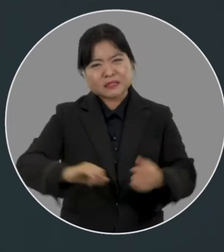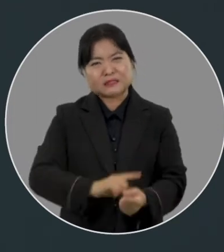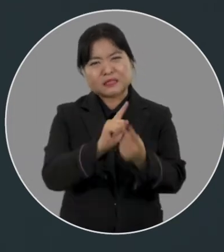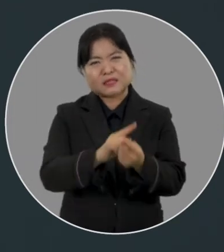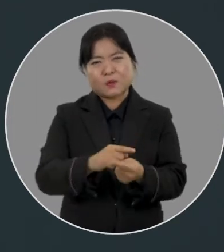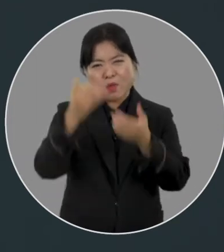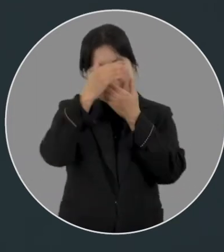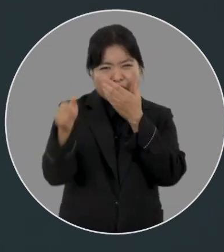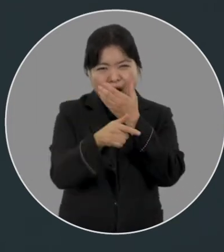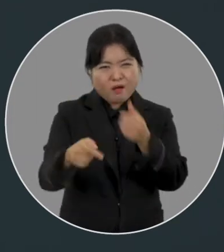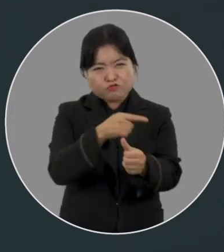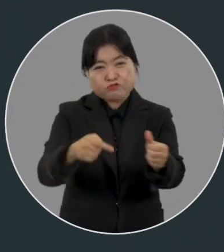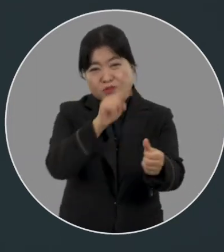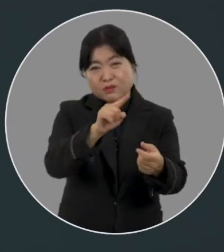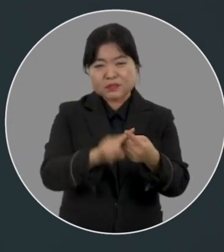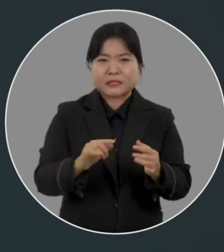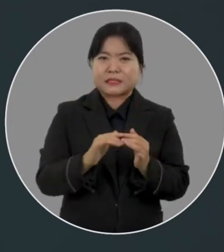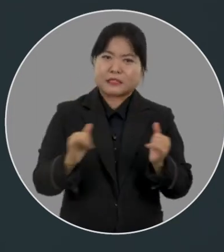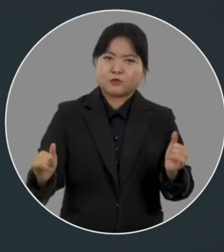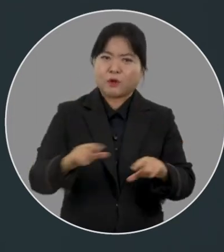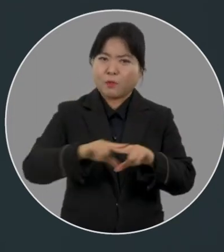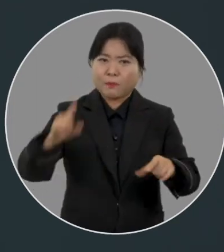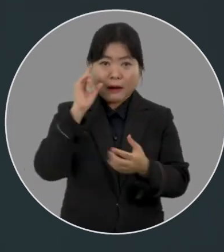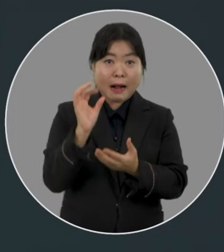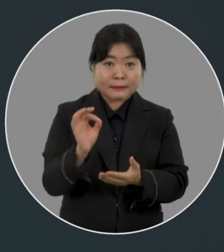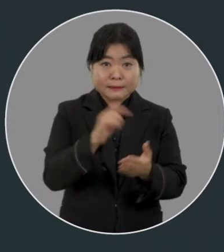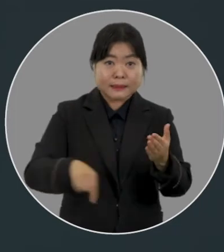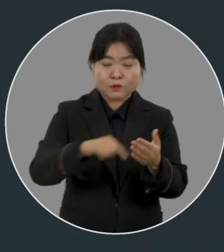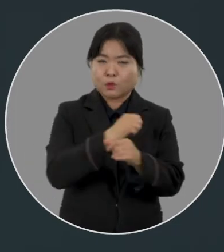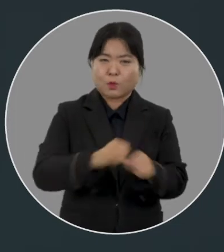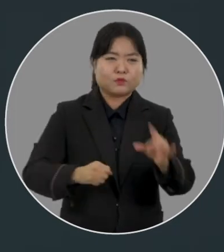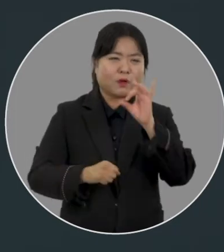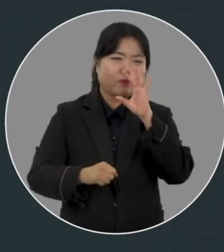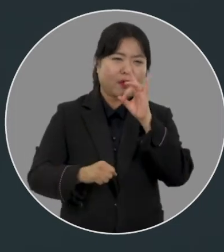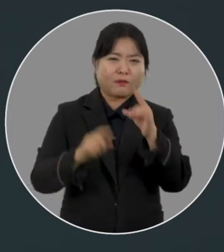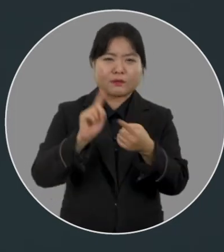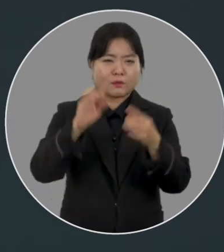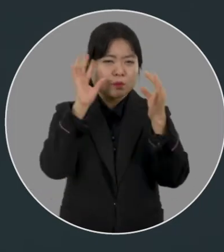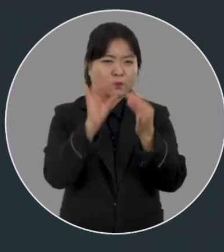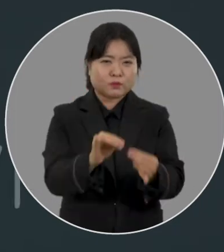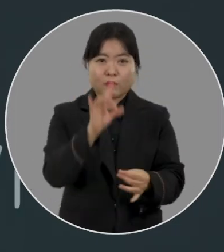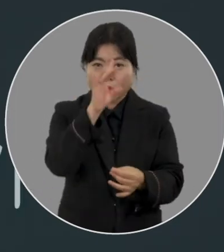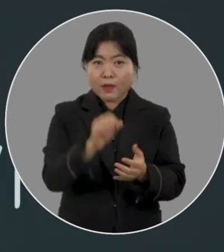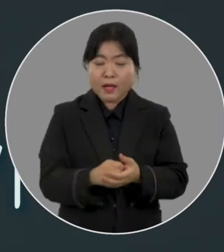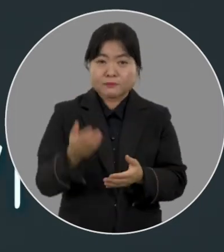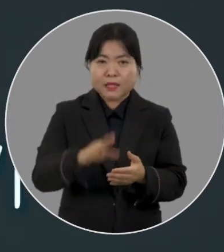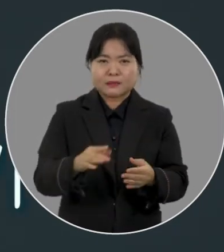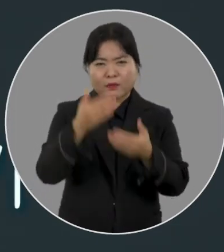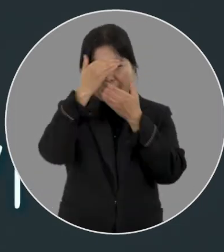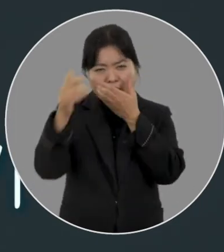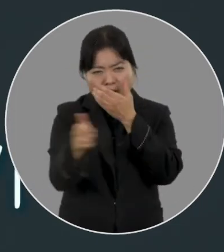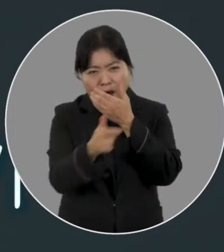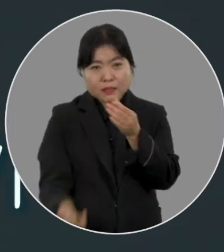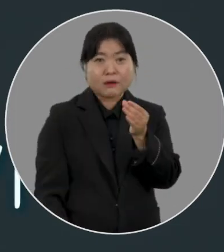하는 테러 조직은 인류의 보편 가치에서 절대로 용납하고 우리가 동조할 수 없지만 왜 이 테러가 일어날